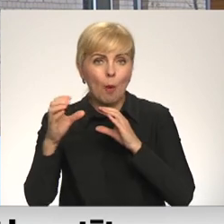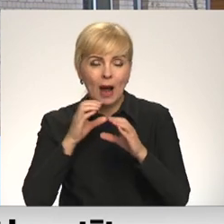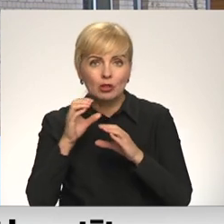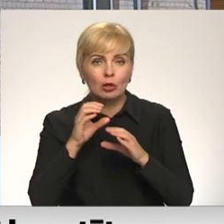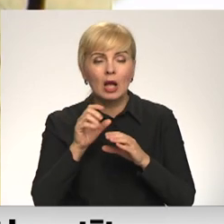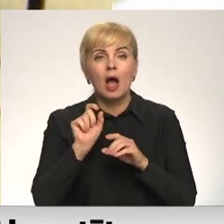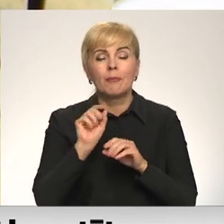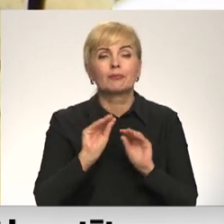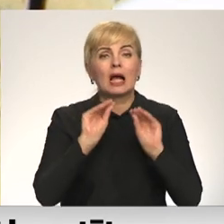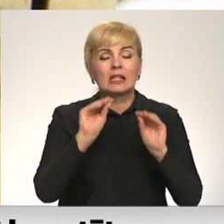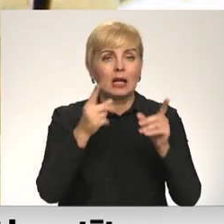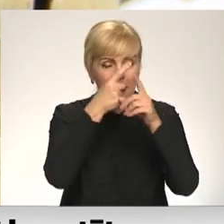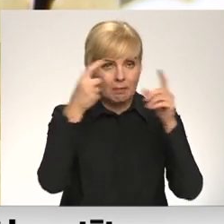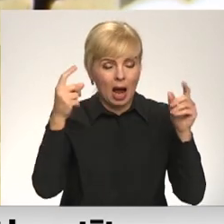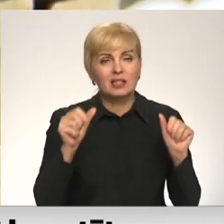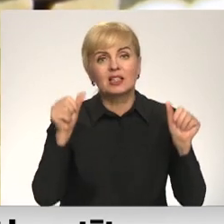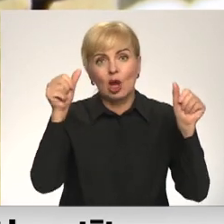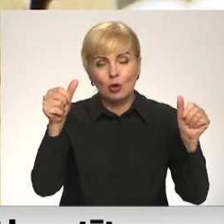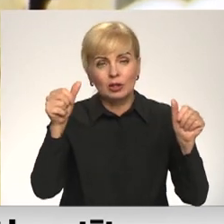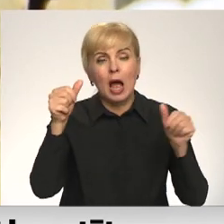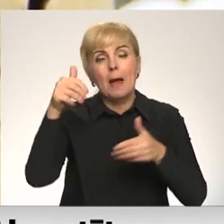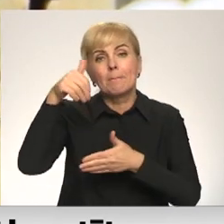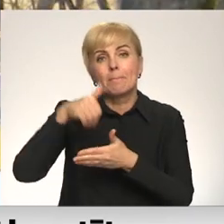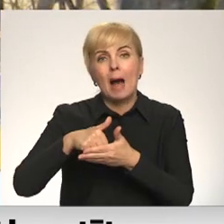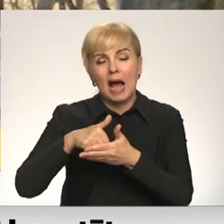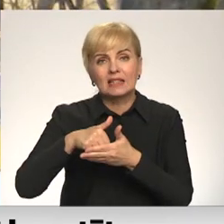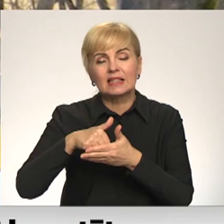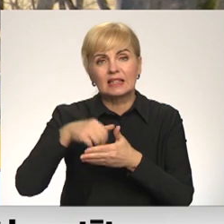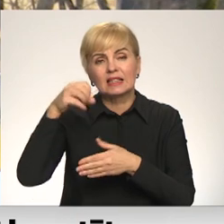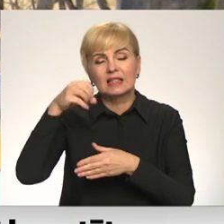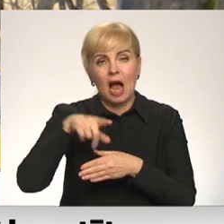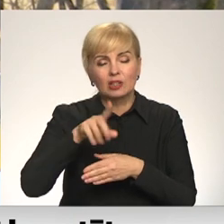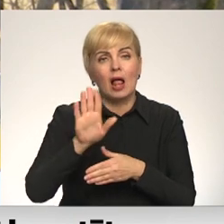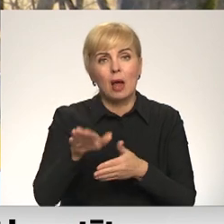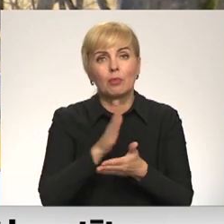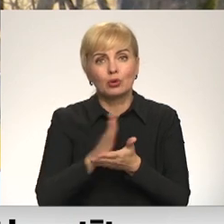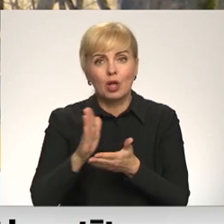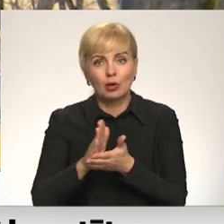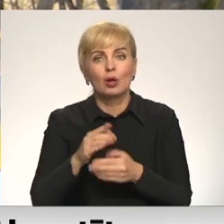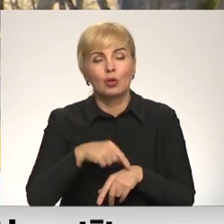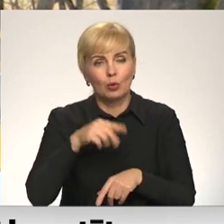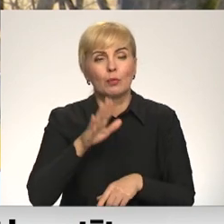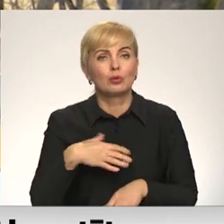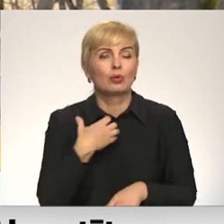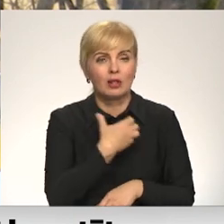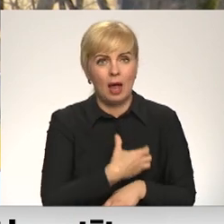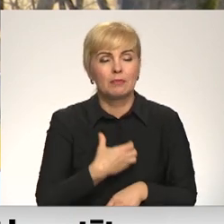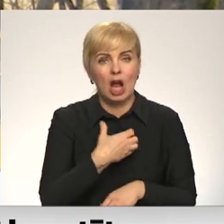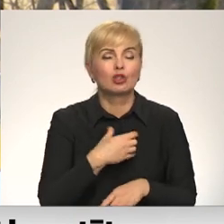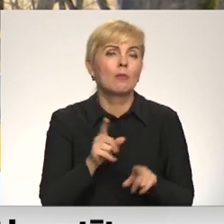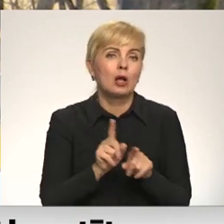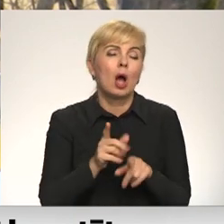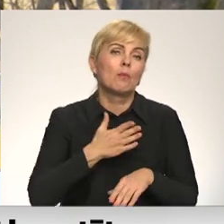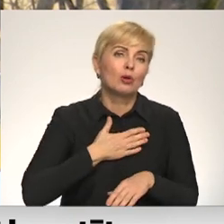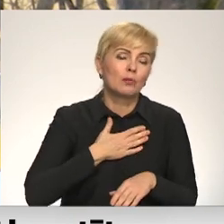likt paziņojumus šajās pat paskastēs, lai tiek sakārtots. Un mēs jau jūtam, ka būs nepieciešams arī no